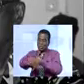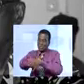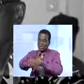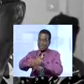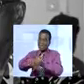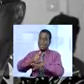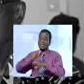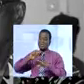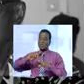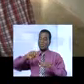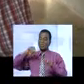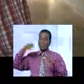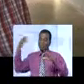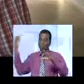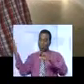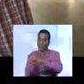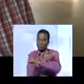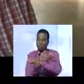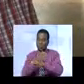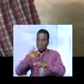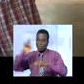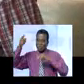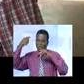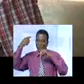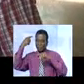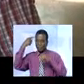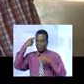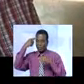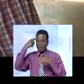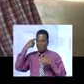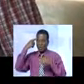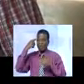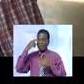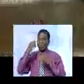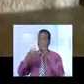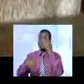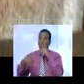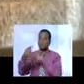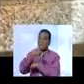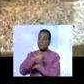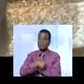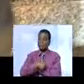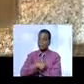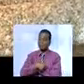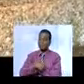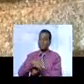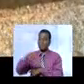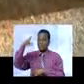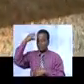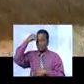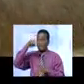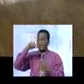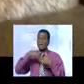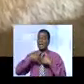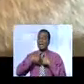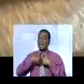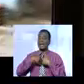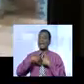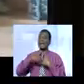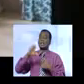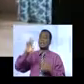Âgé aujourd'hui de 78 ans, André Raji, fils d'Anne-Marie Raji, l'une